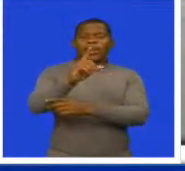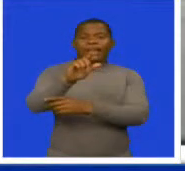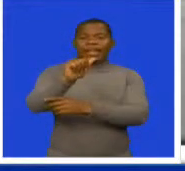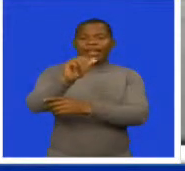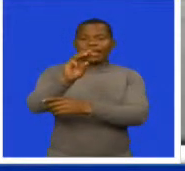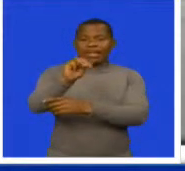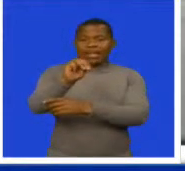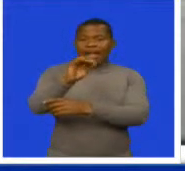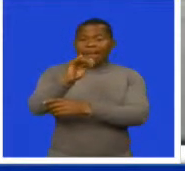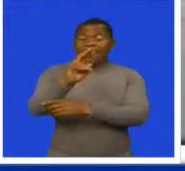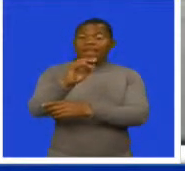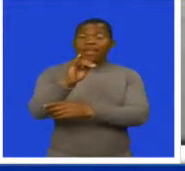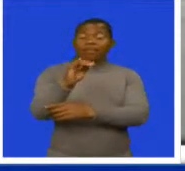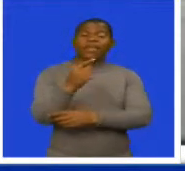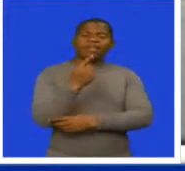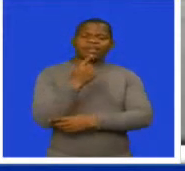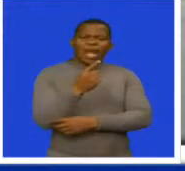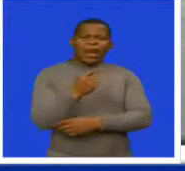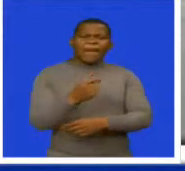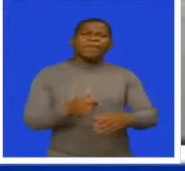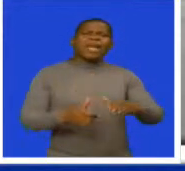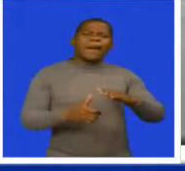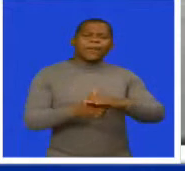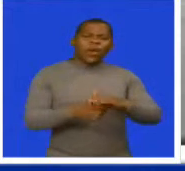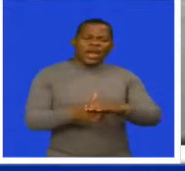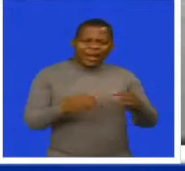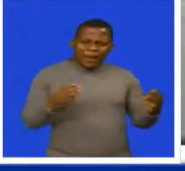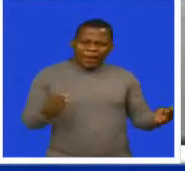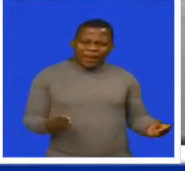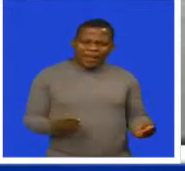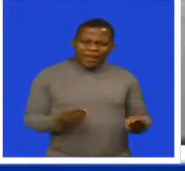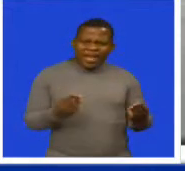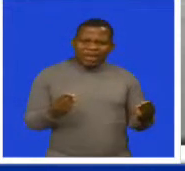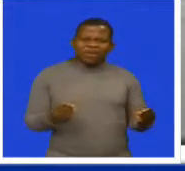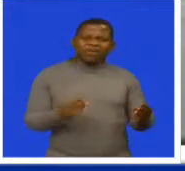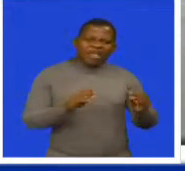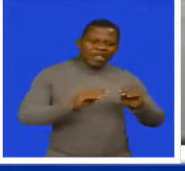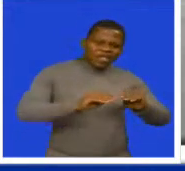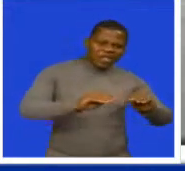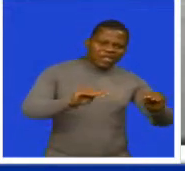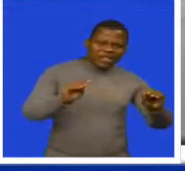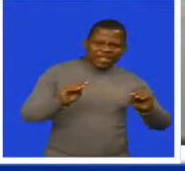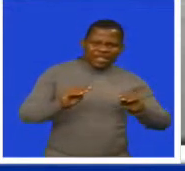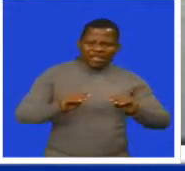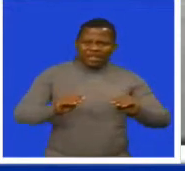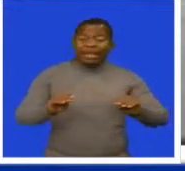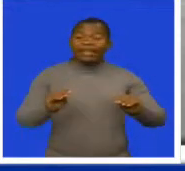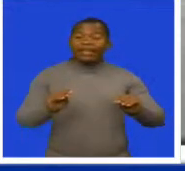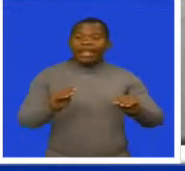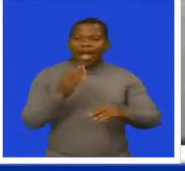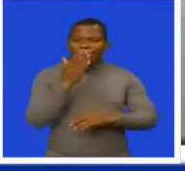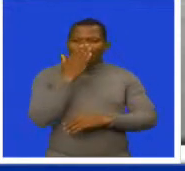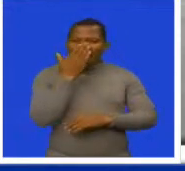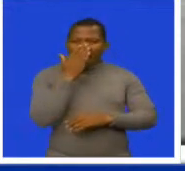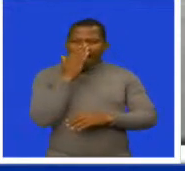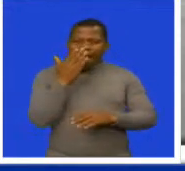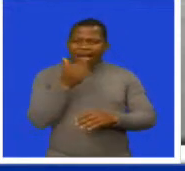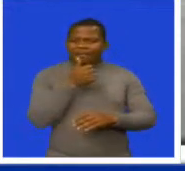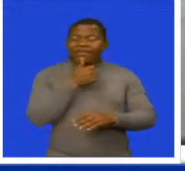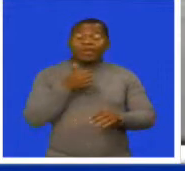sekutaba nemithefo lotawulawula ukutiphatha kwebantu basasebenzisa tona tebucwephesha. Dlamini bekakhuluma enyuvesi leMgogweni